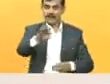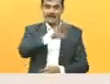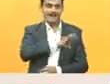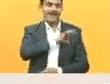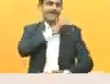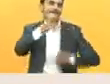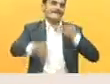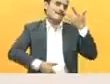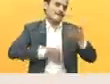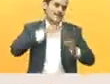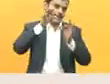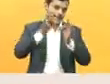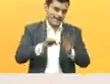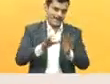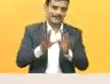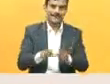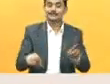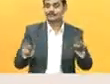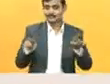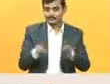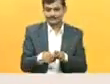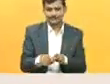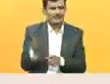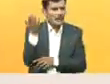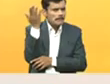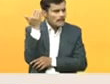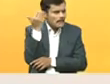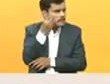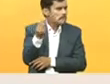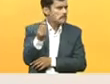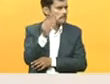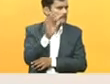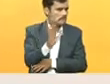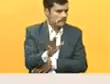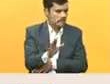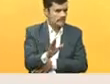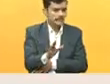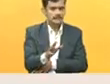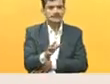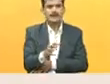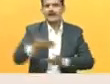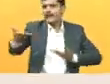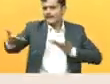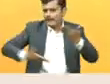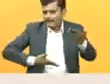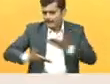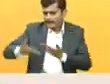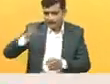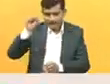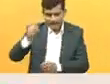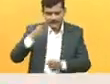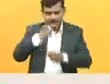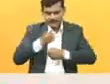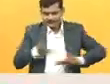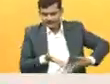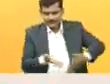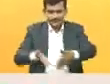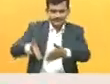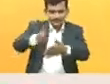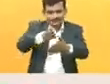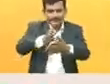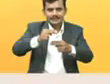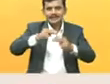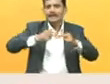है। साथियों, कुछ दिन पहले ही पश्चिम बंगाल में गंगा सागर मेले का